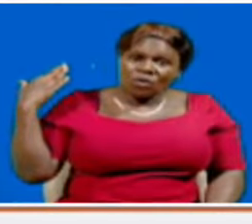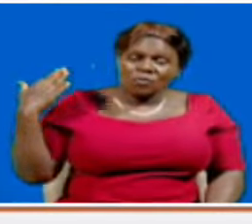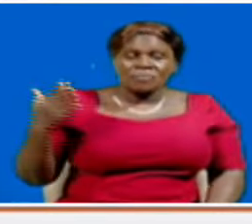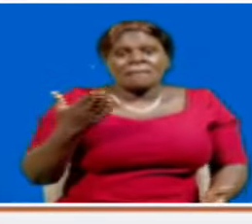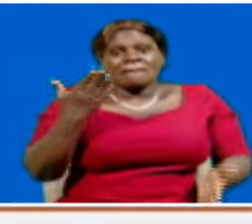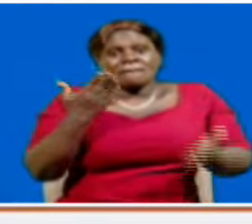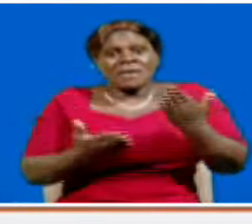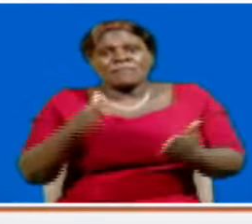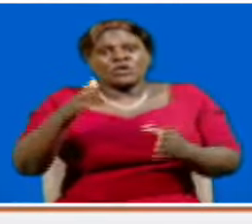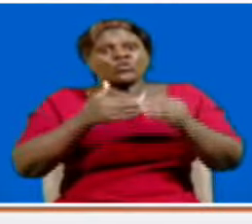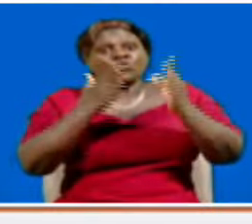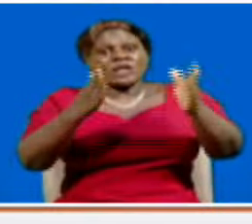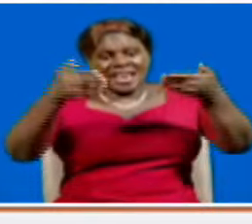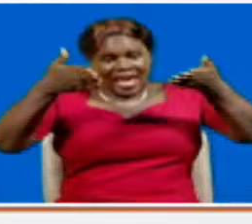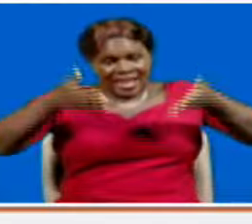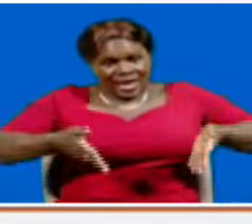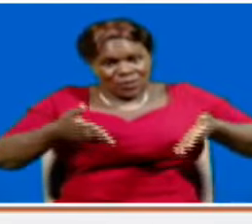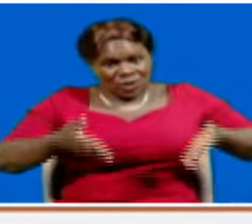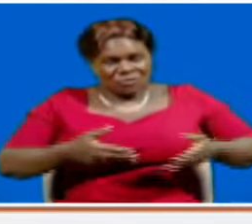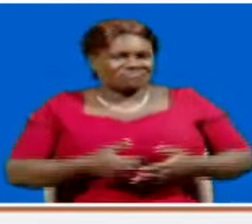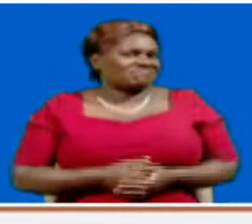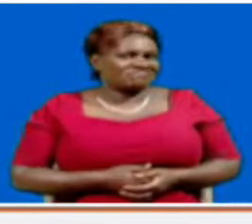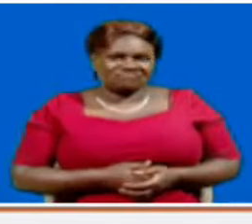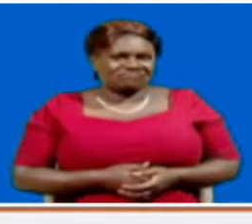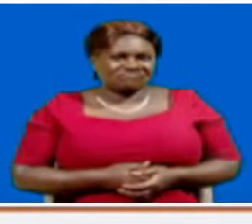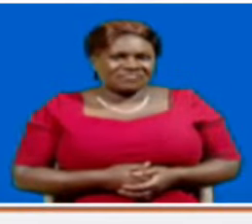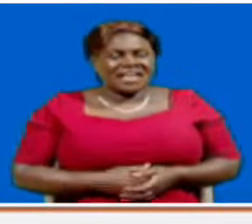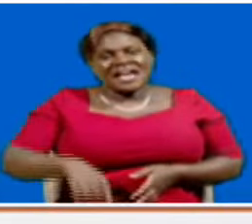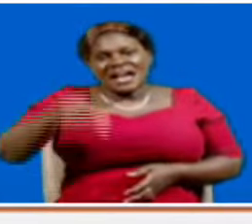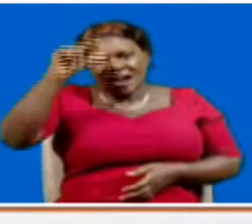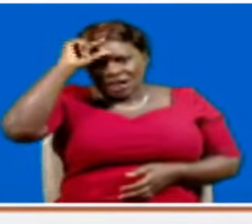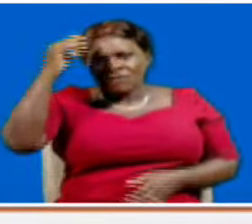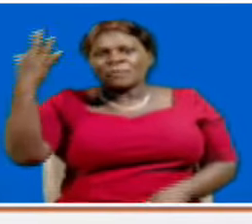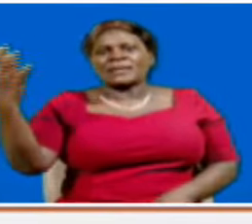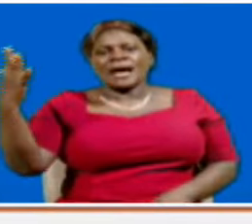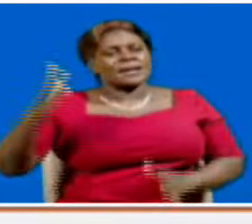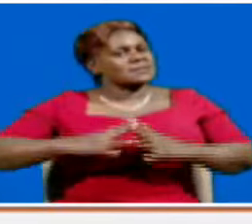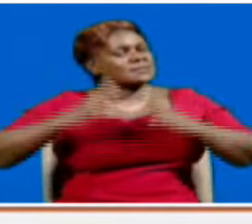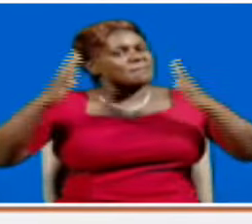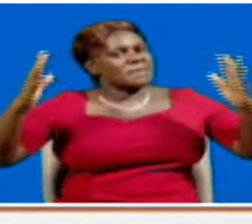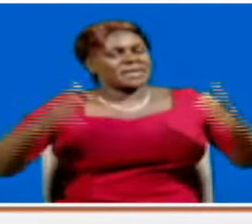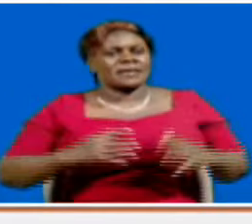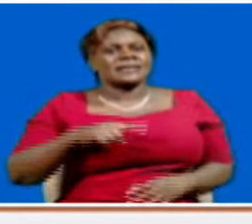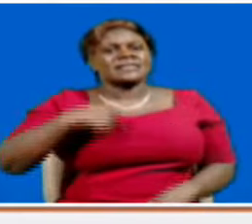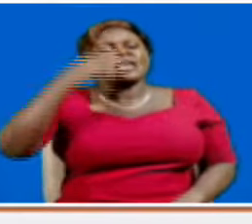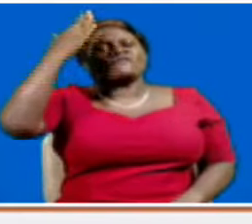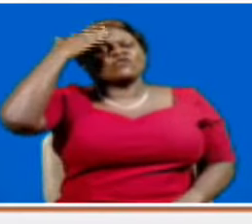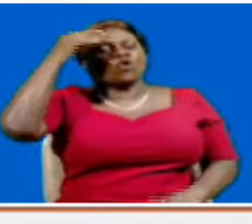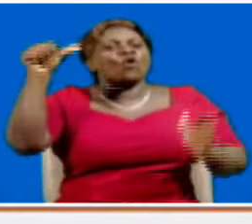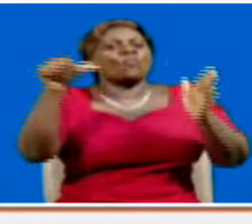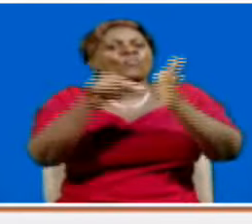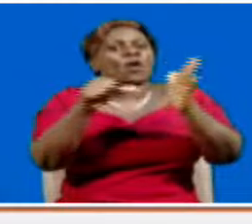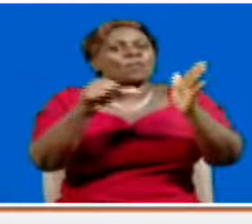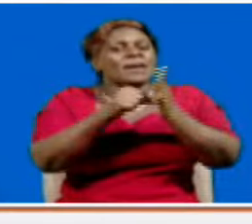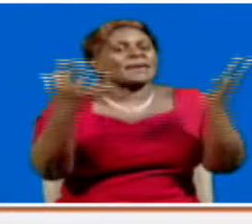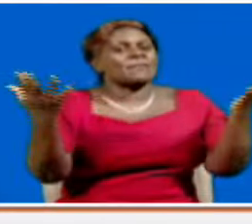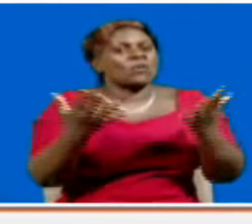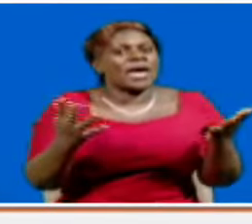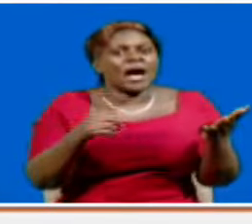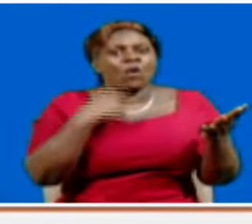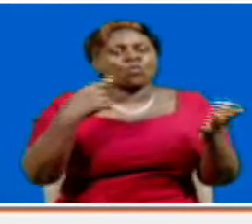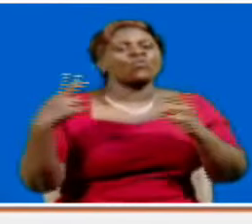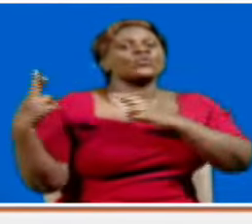hata kama wewe ni kiongozi huko kwa sasa, mkono ya serikali ni mrefu. Na tumejua hiyo shida iko wapi, ni akina